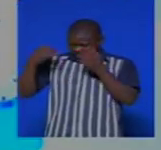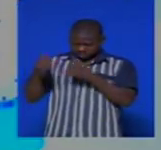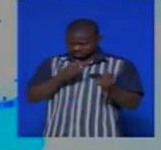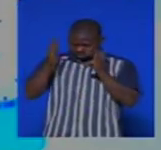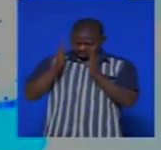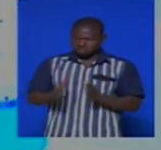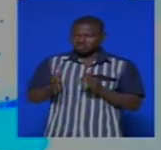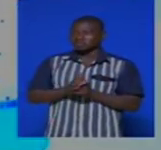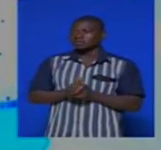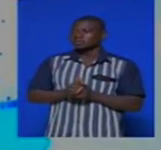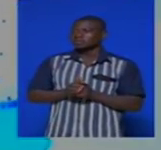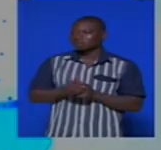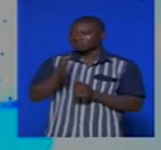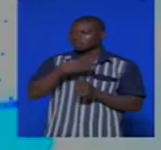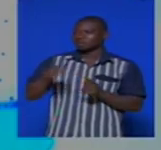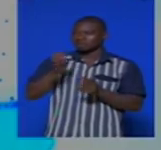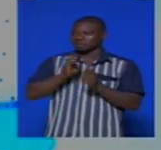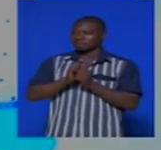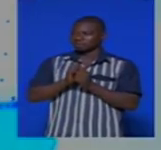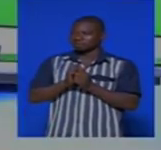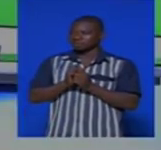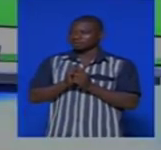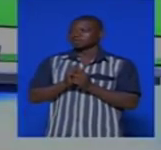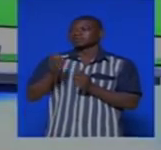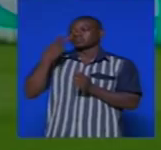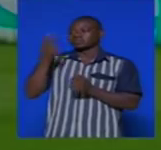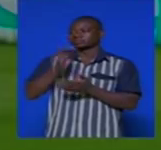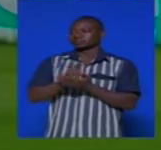sera épique entre les Diables Rouges et les Coqs Gaulois.